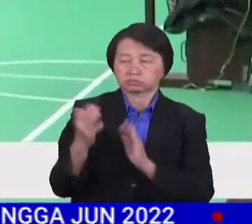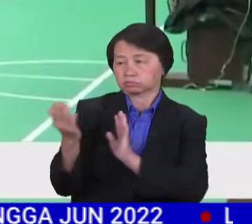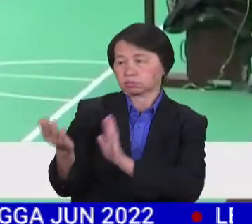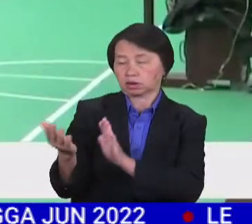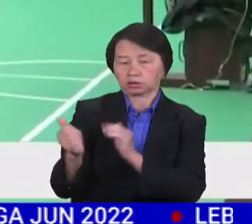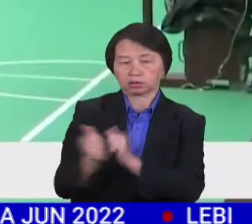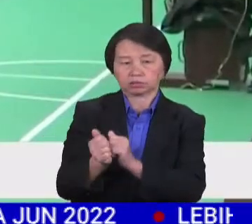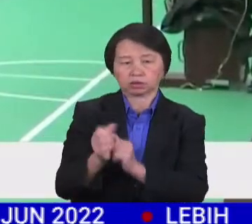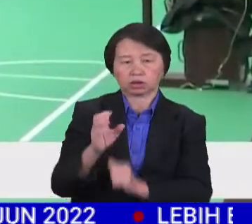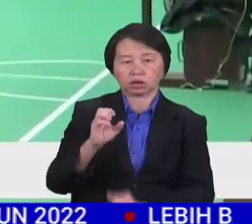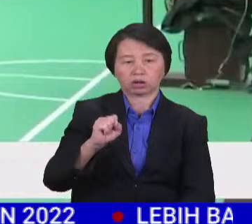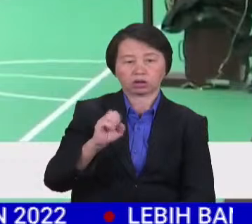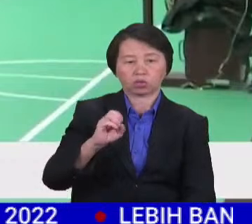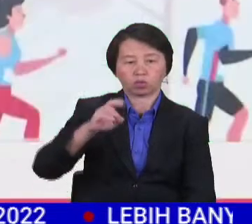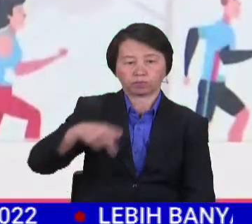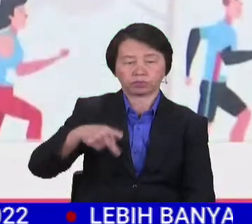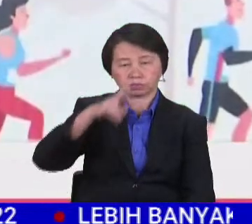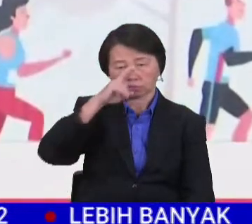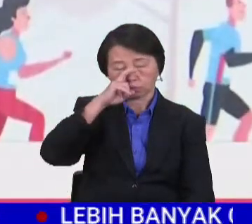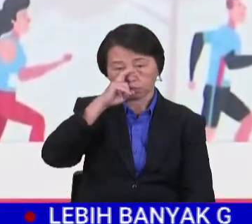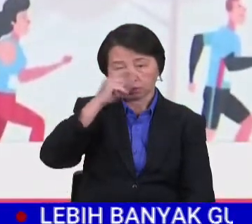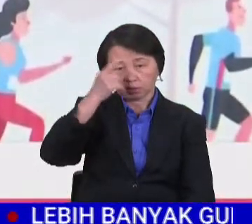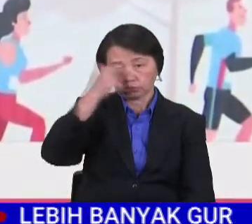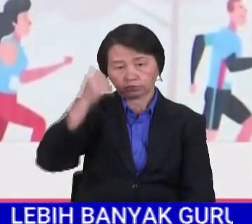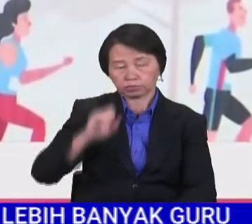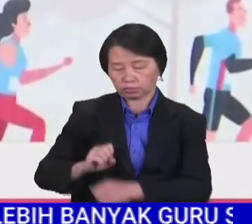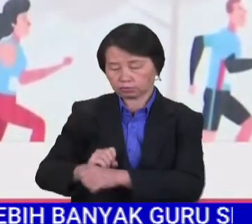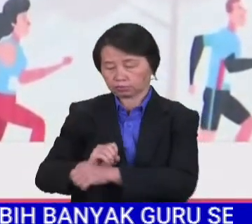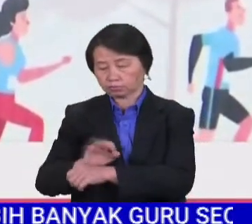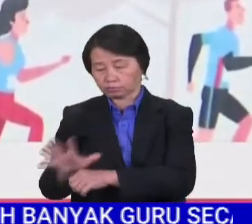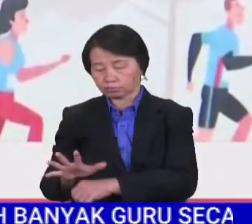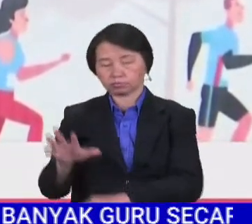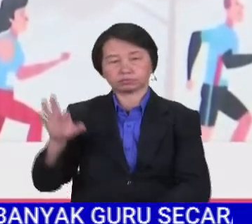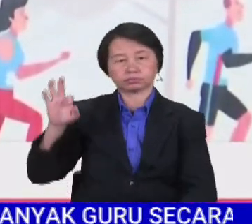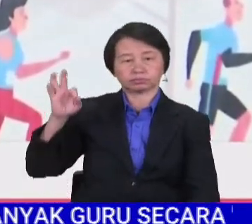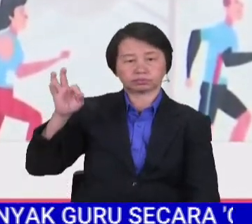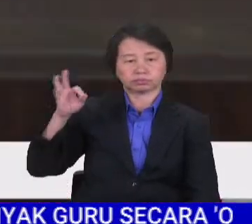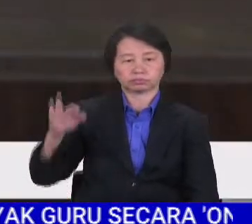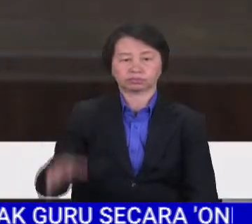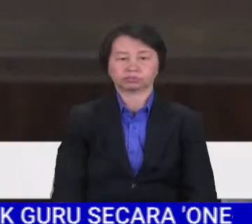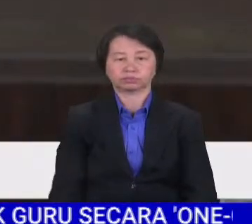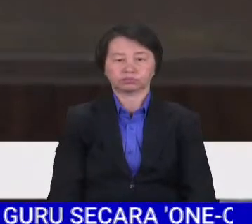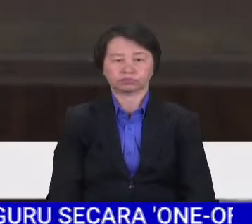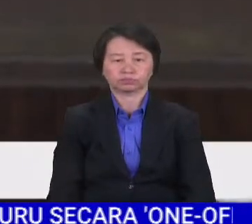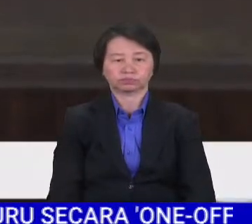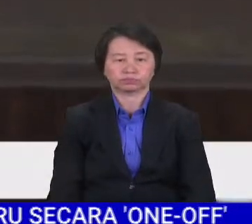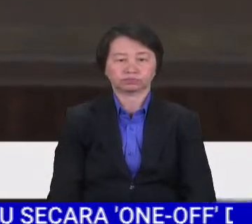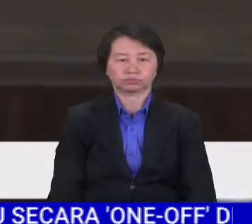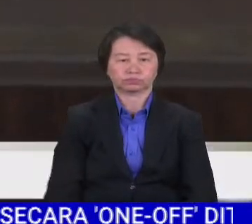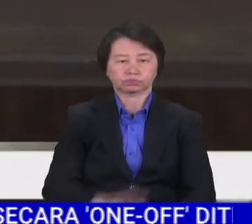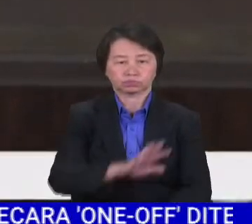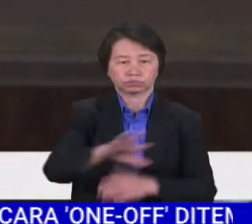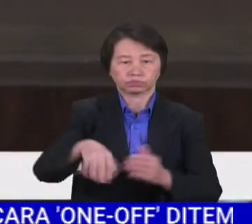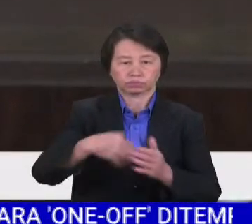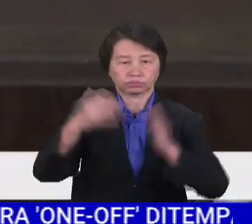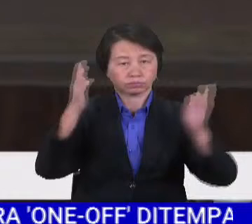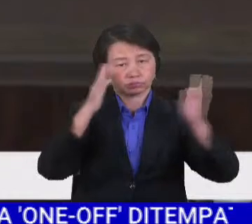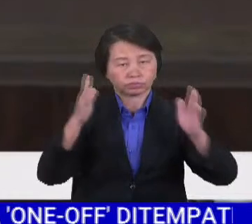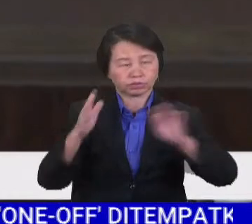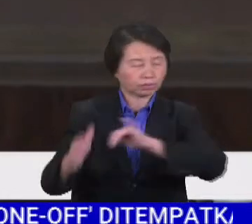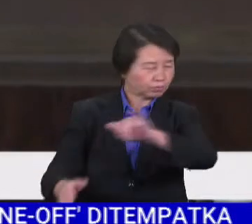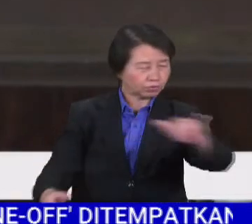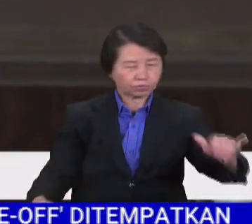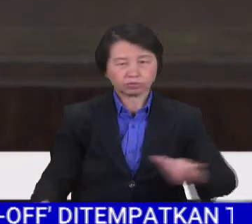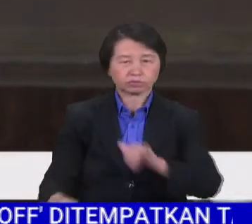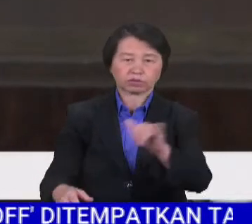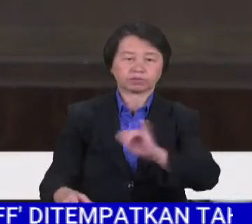berdepan dengan phocidae operasi standard yang ketat akibat pendek mycofix 19 keseluruhan kesukaan di Malaysia pun sama juga keadaan